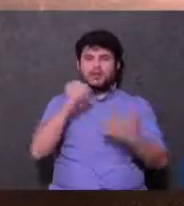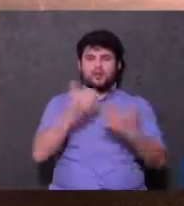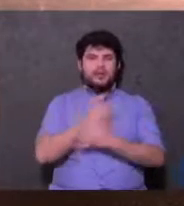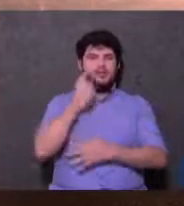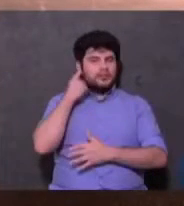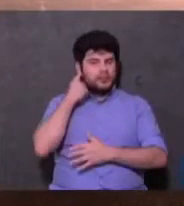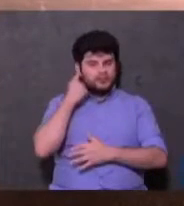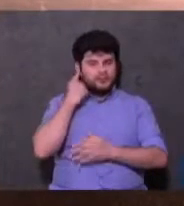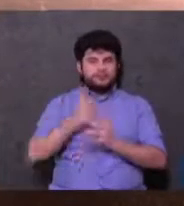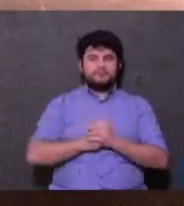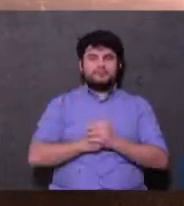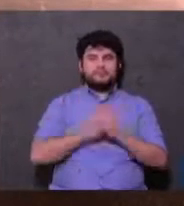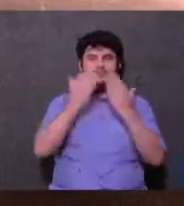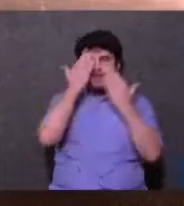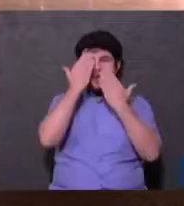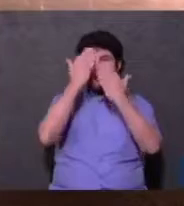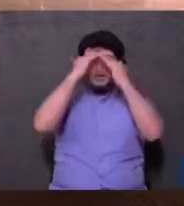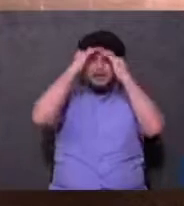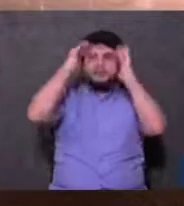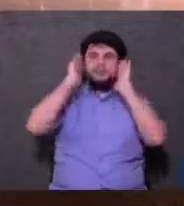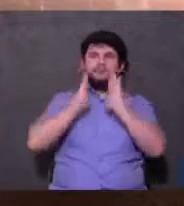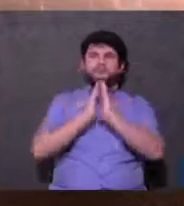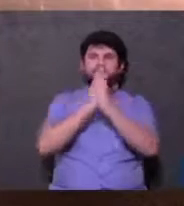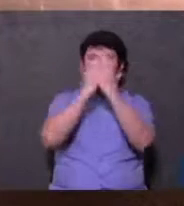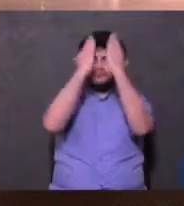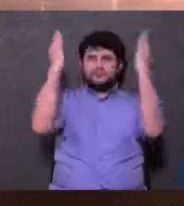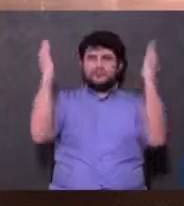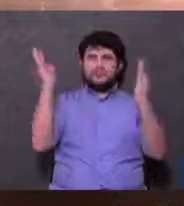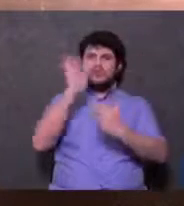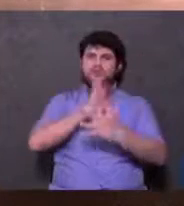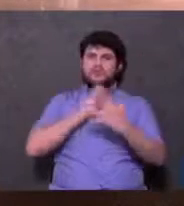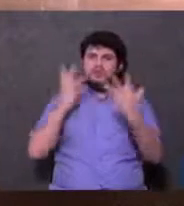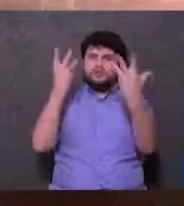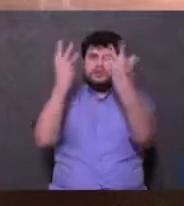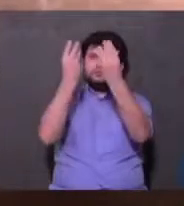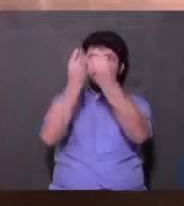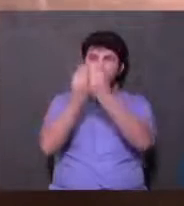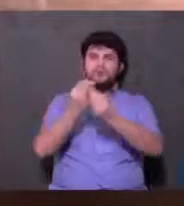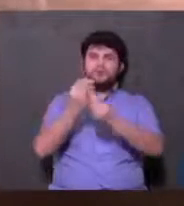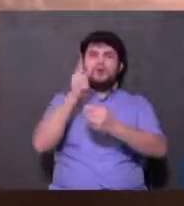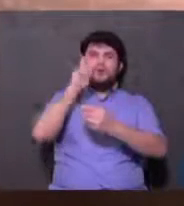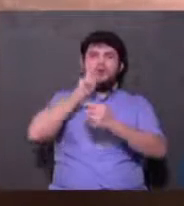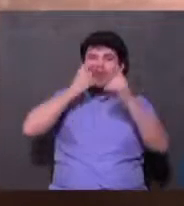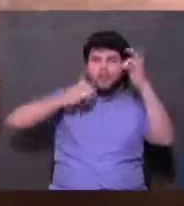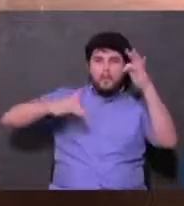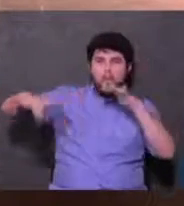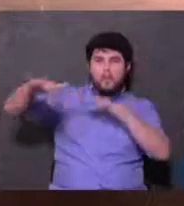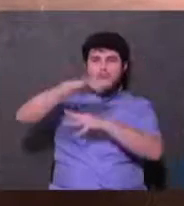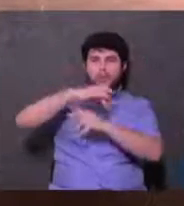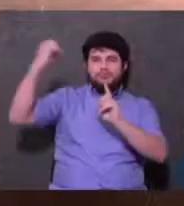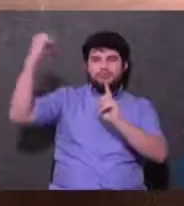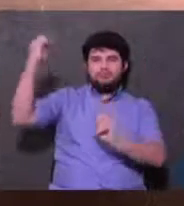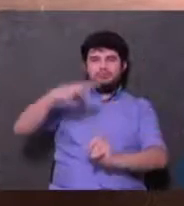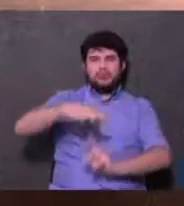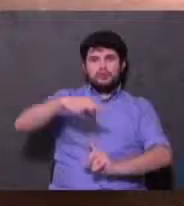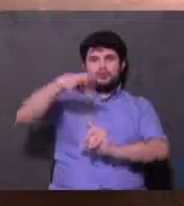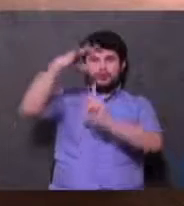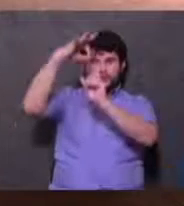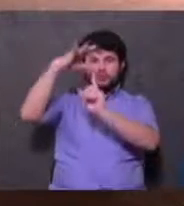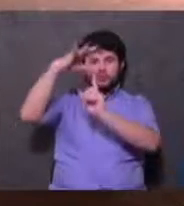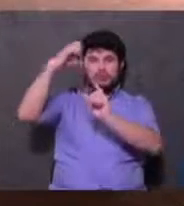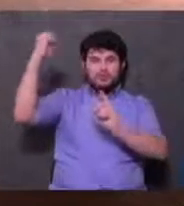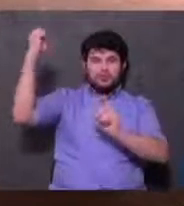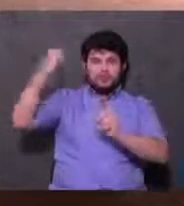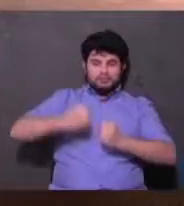Amém. Je vous salue, Marie, pleine de grâce. Le Seigneur est avec vous. Vous êtes bénie entre toutes les femmes, et Jésus,